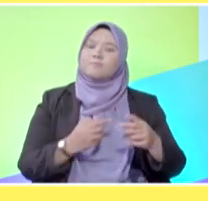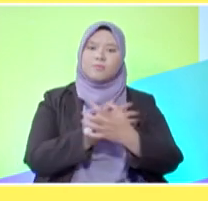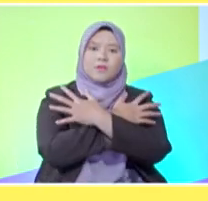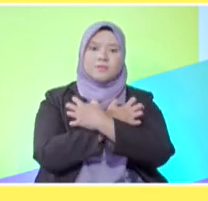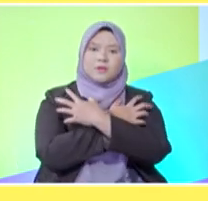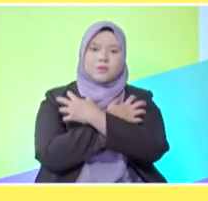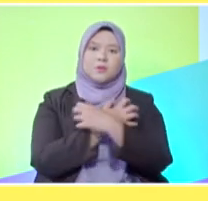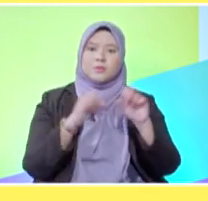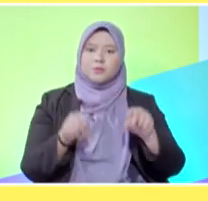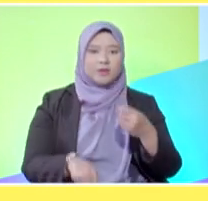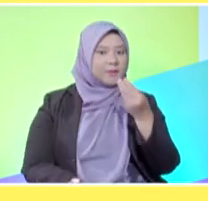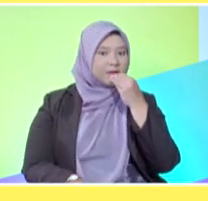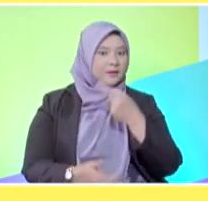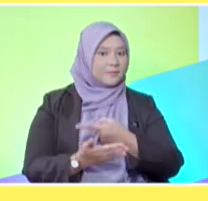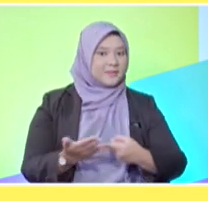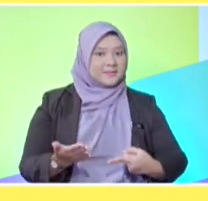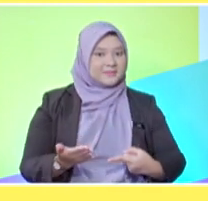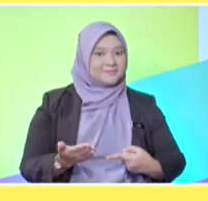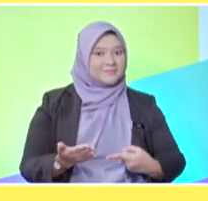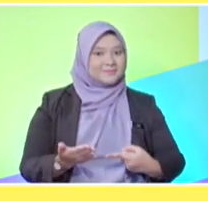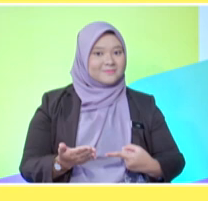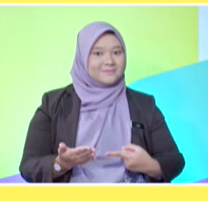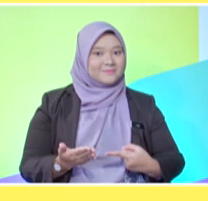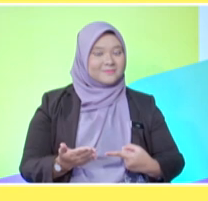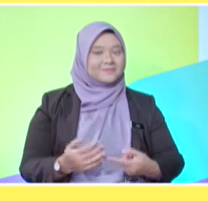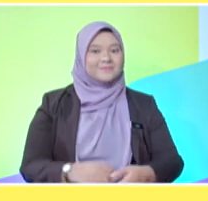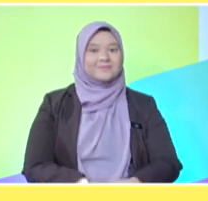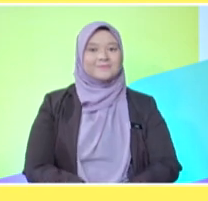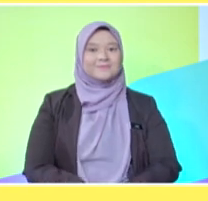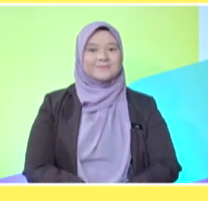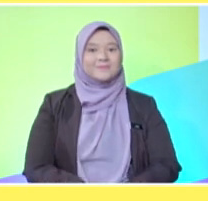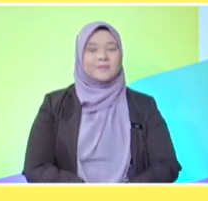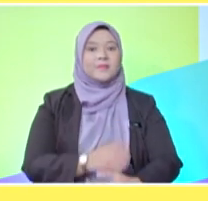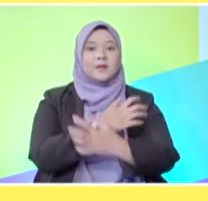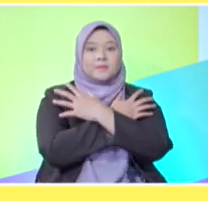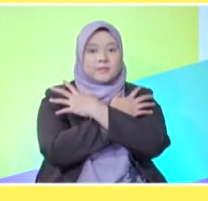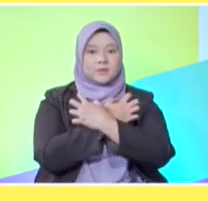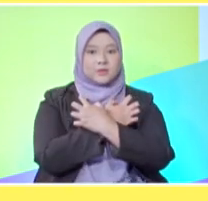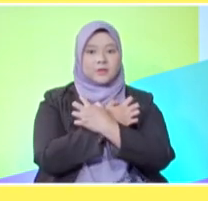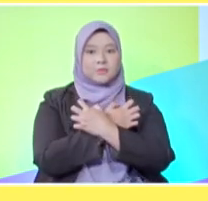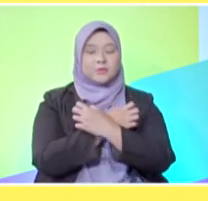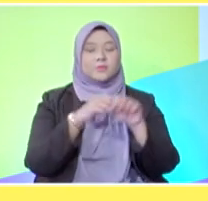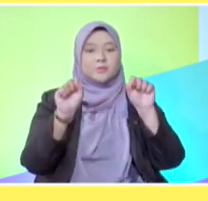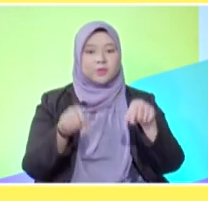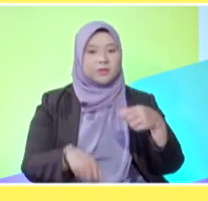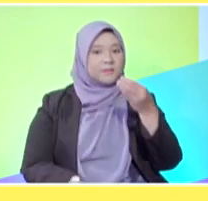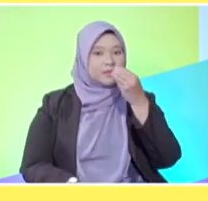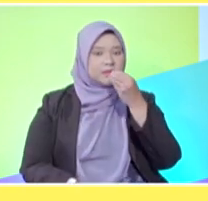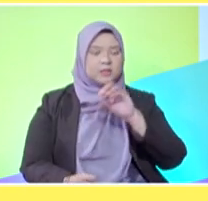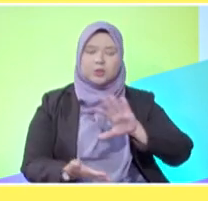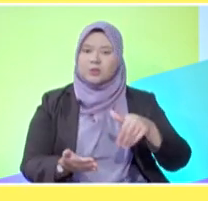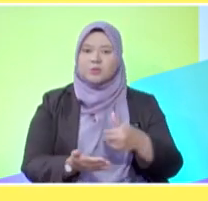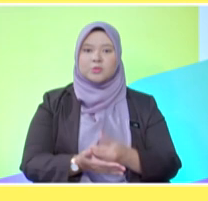Oke ini contohnya baru uang oke berwarna juga hewan yang makan daging dan